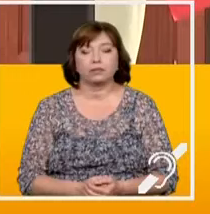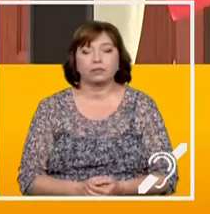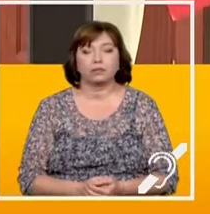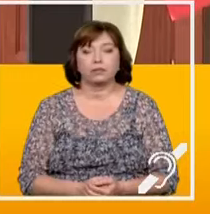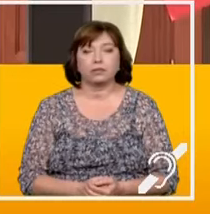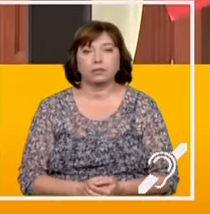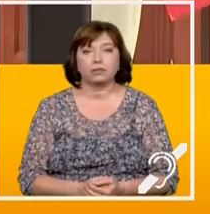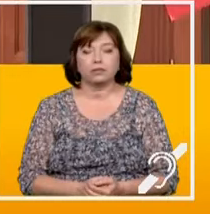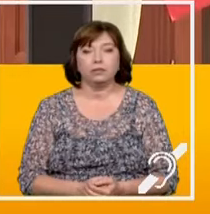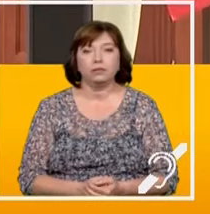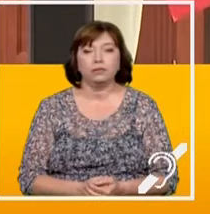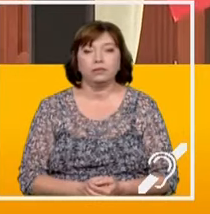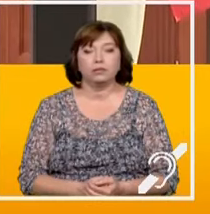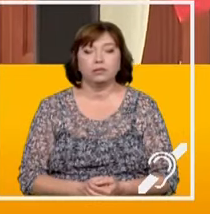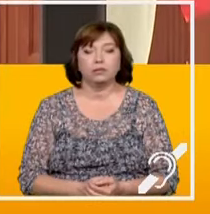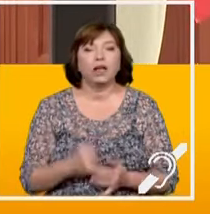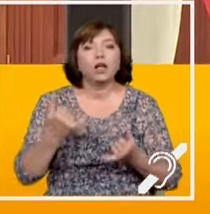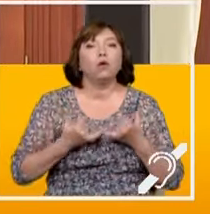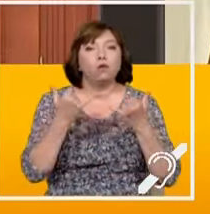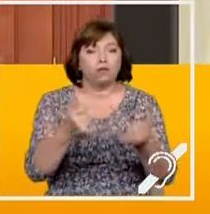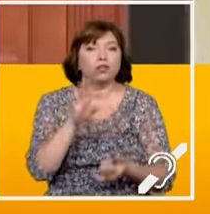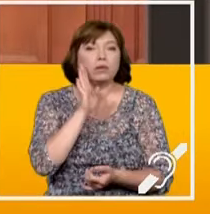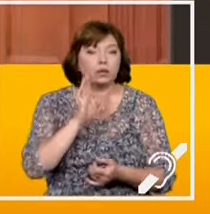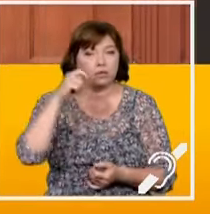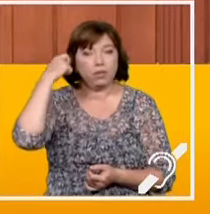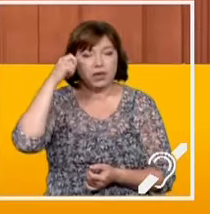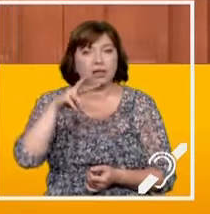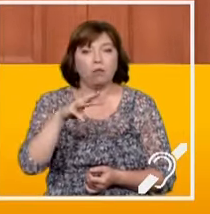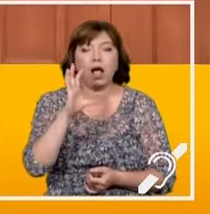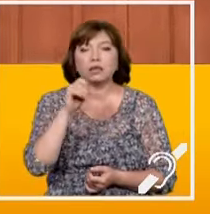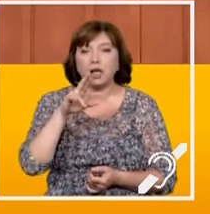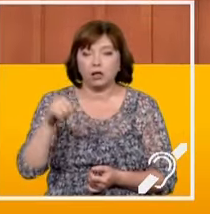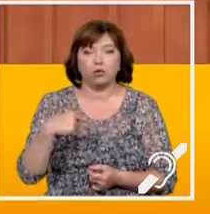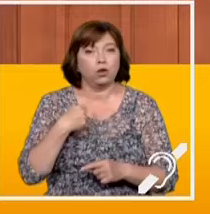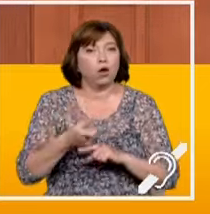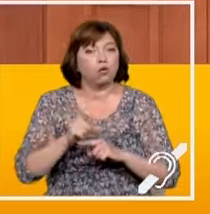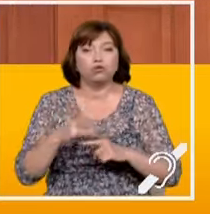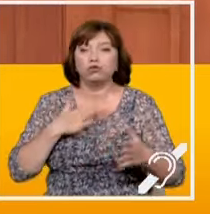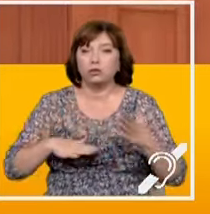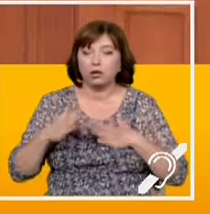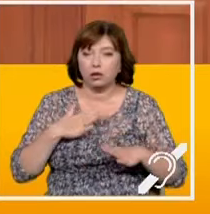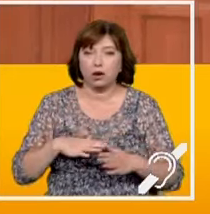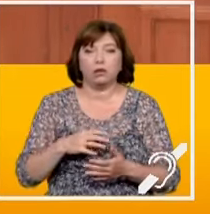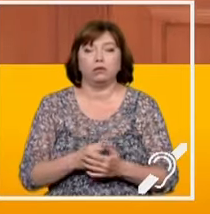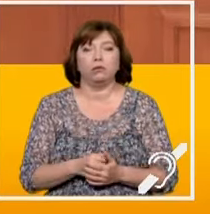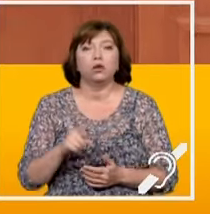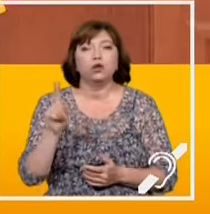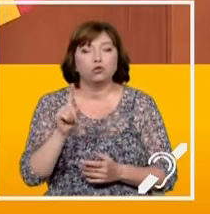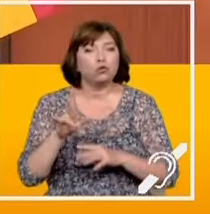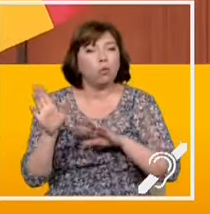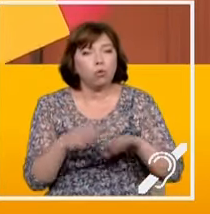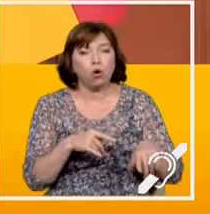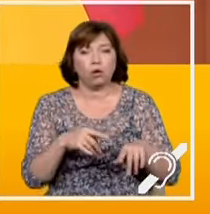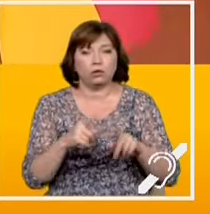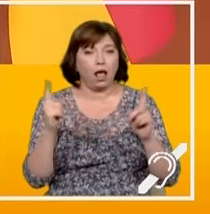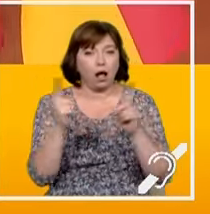cuvântul cancelarului. Stimată doamnă președintă Maia Sandu, mă bucur că după un timp